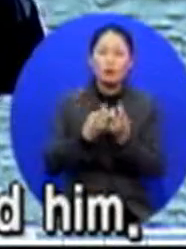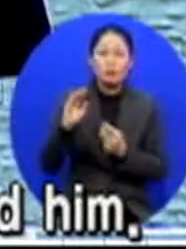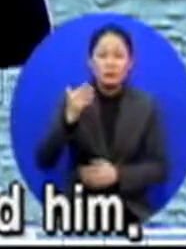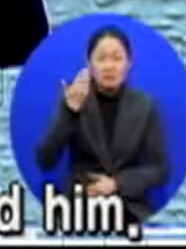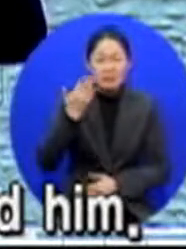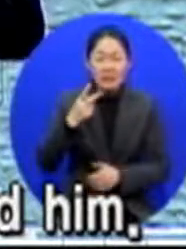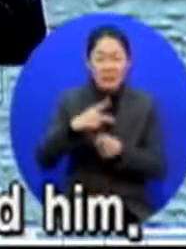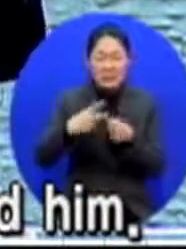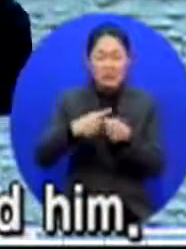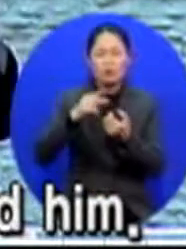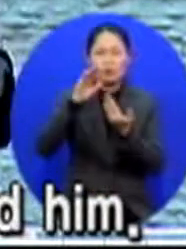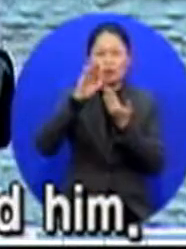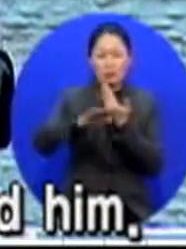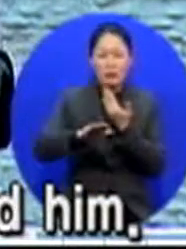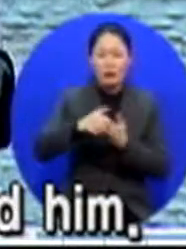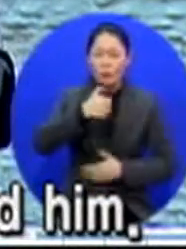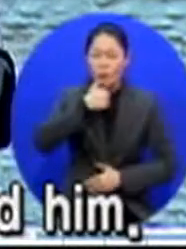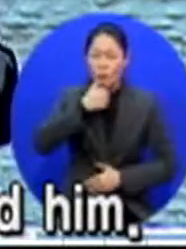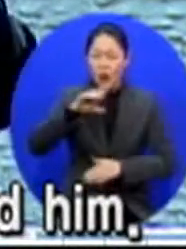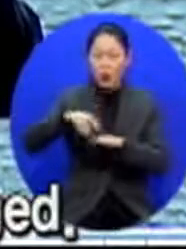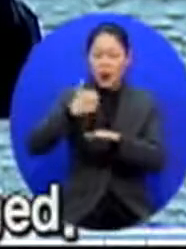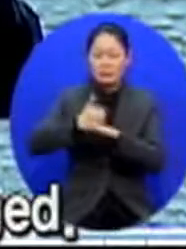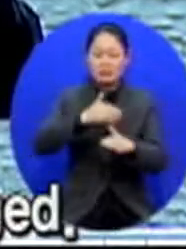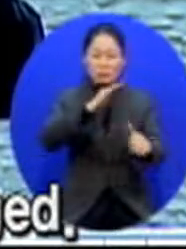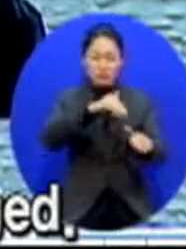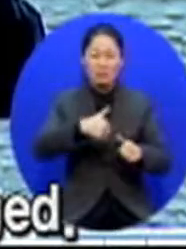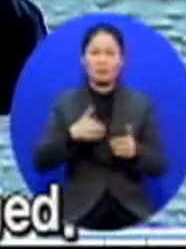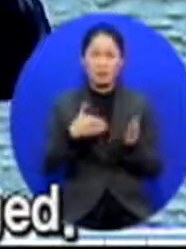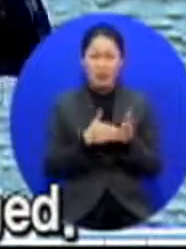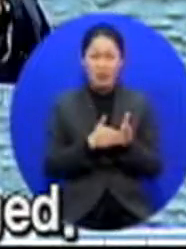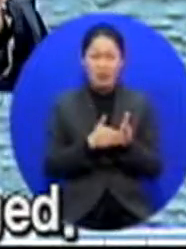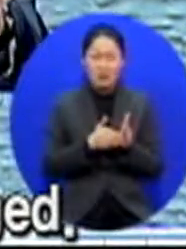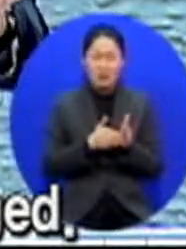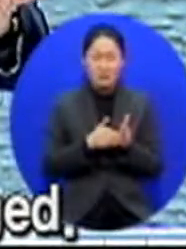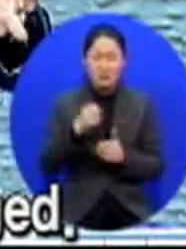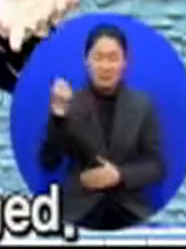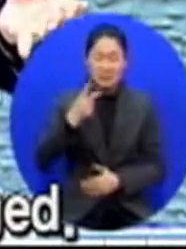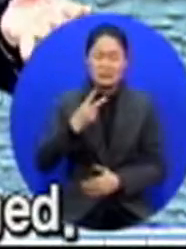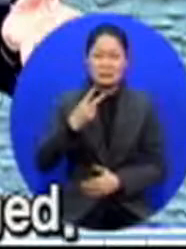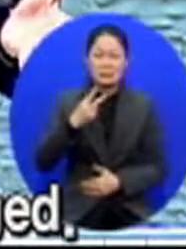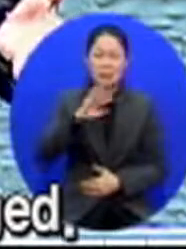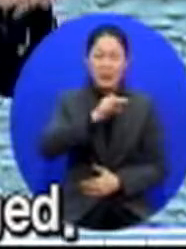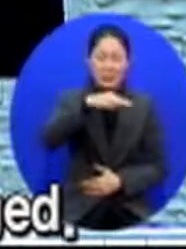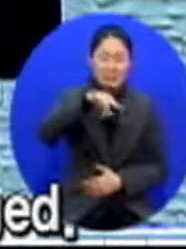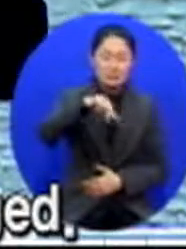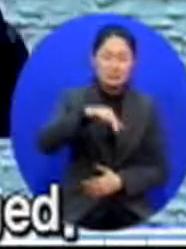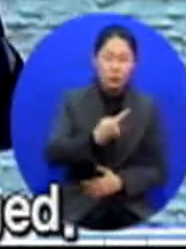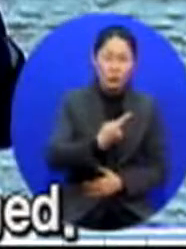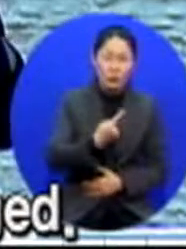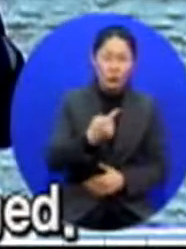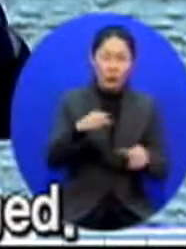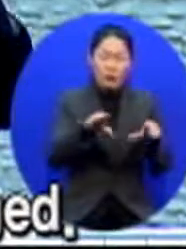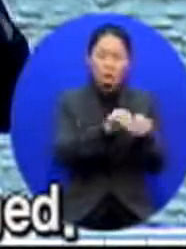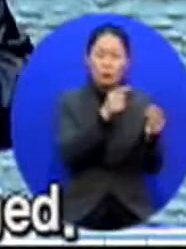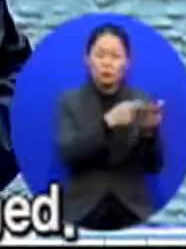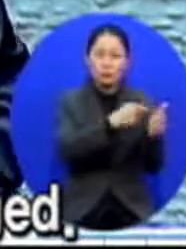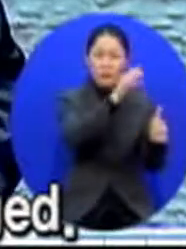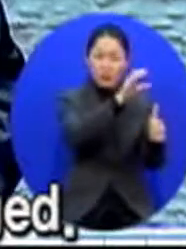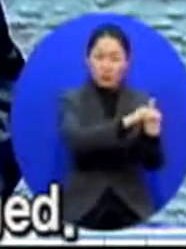로마황제 소환을 받습니다 그래서 배수도 가 다시 중독으로 오벨리스크는 로마로 소환이 되어서